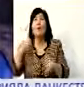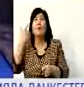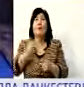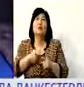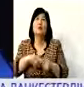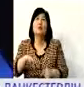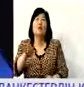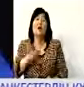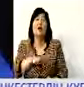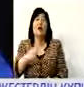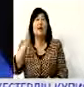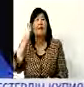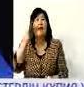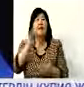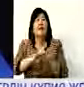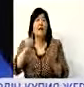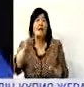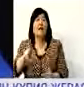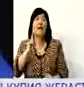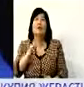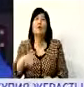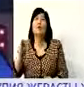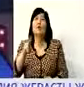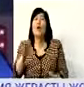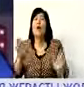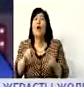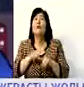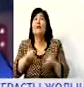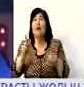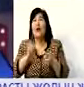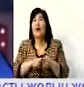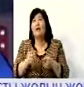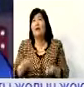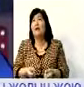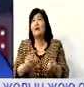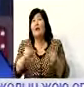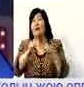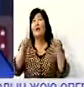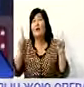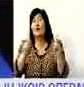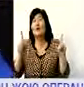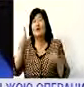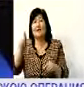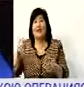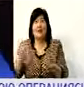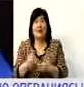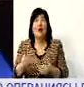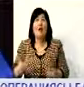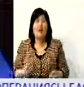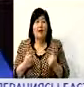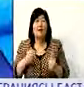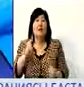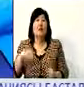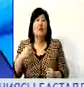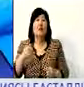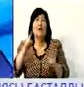осы болатын. Дарынды композитор Кеңес Дүйсекеевтің әндерін насихаттау арқылы жарық жұлдыздарды анықтау. Талапкерлердің өнерін Кеңес Дүйсекеев